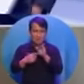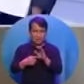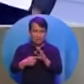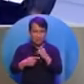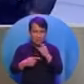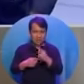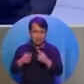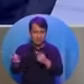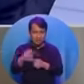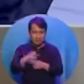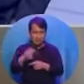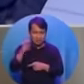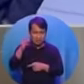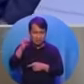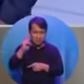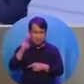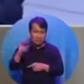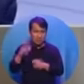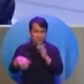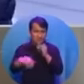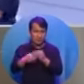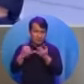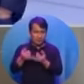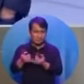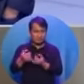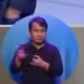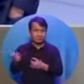Mr. Alex Bringas. Mr. Bringas, magandang umaga po.